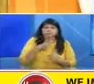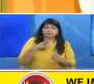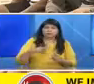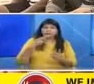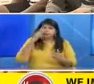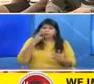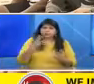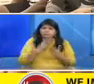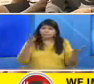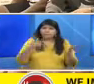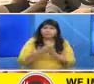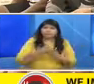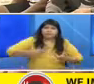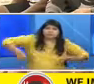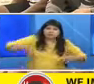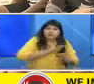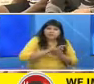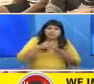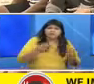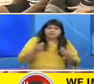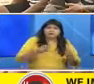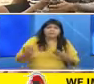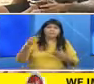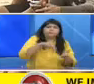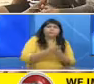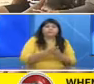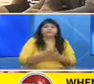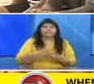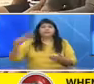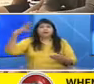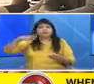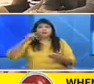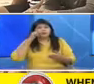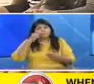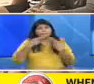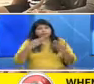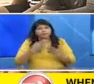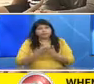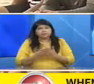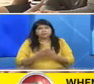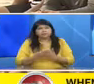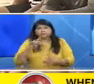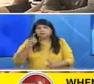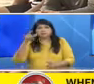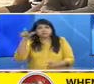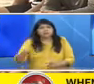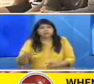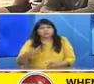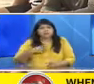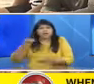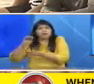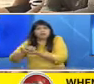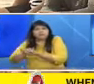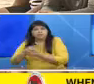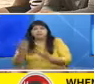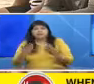को बढ़ाने के लिए इंफ्रास्ट्रक्चर में सुधार किए। जब भी हम प्रकृति और वन्य जीवों की बात करते हैं तो केवल कंजर्वेशन की ही